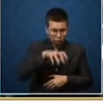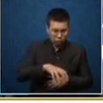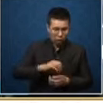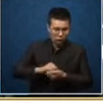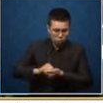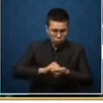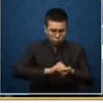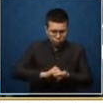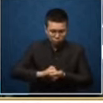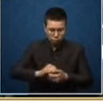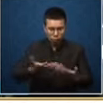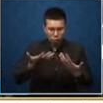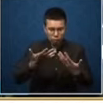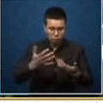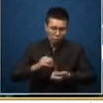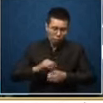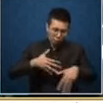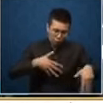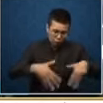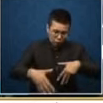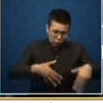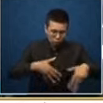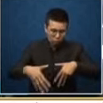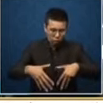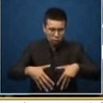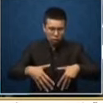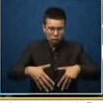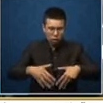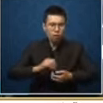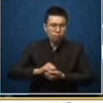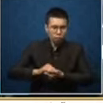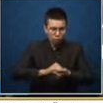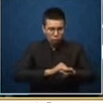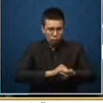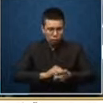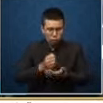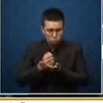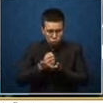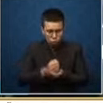งประชาชนในชุมชนด้วยจะต้องช่วยกันรักษาสิ่งเหล่านี้ไว้นะครับ